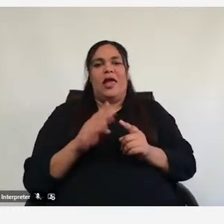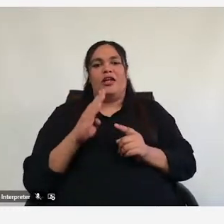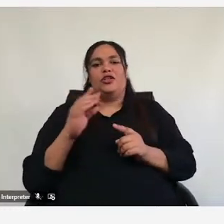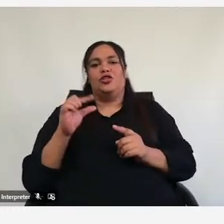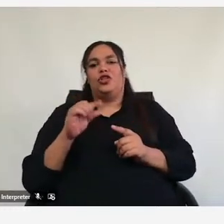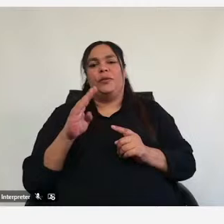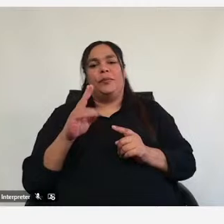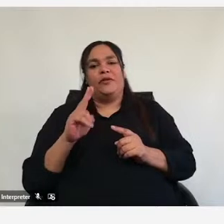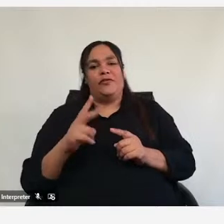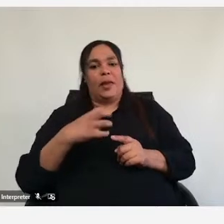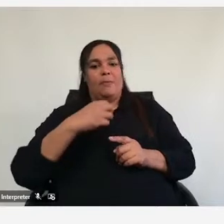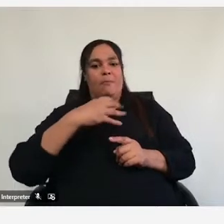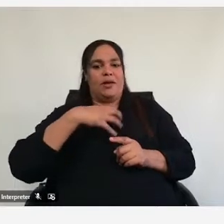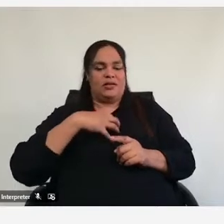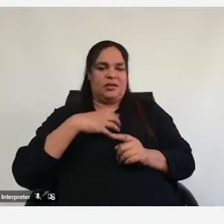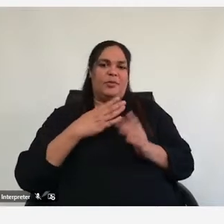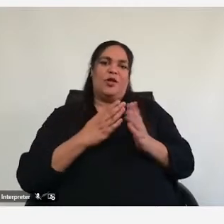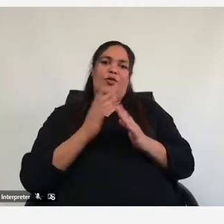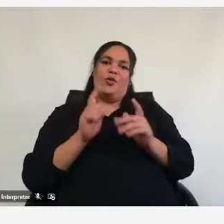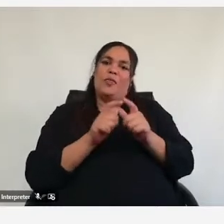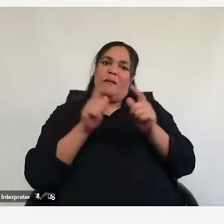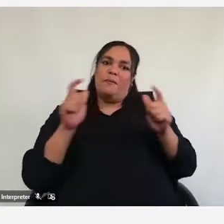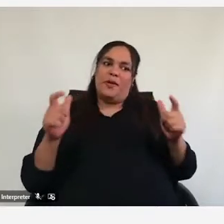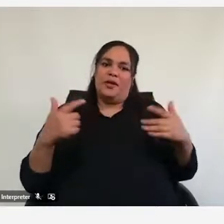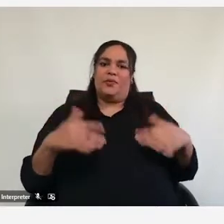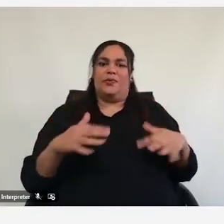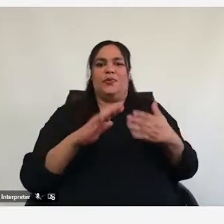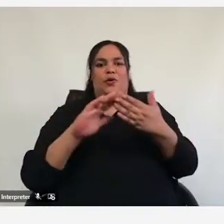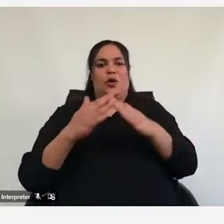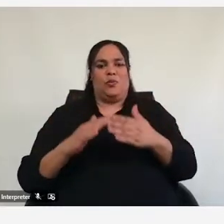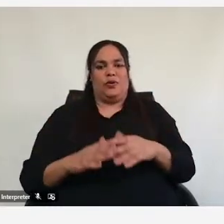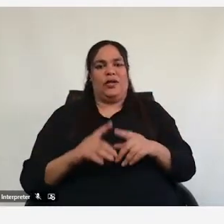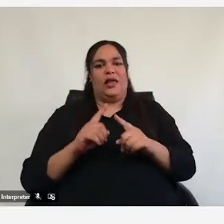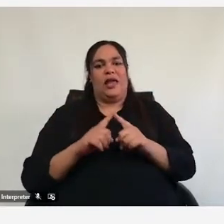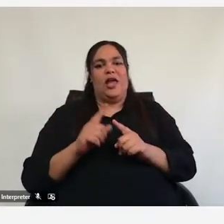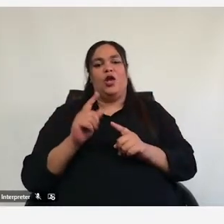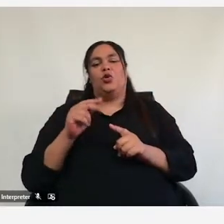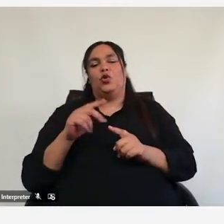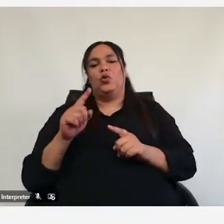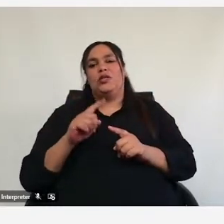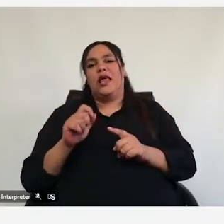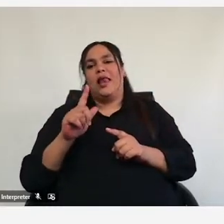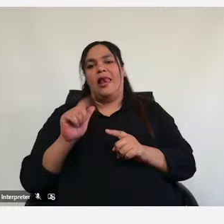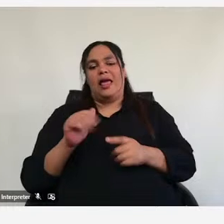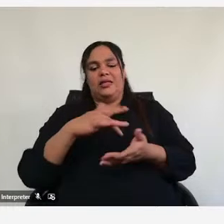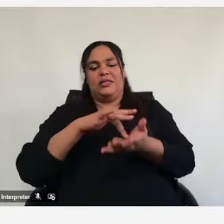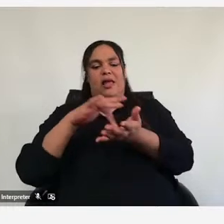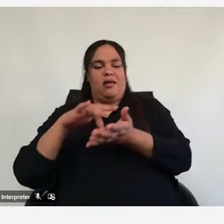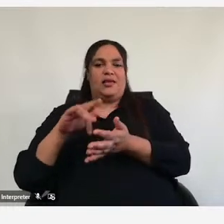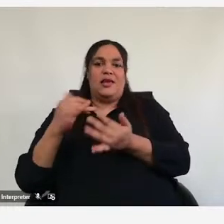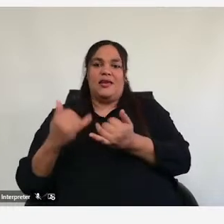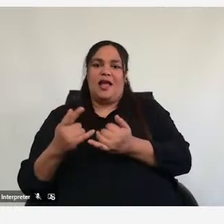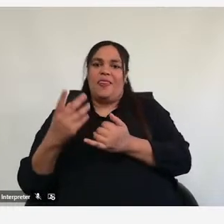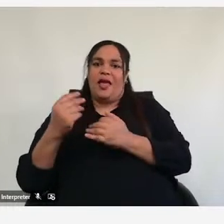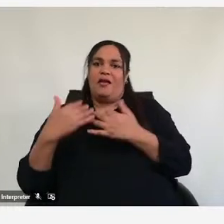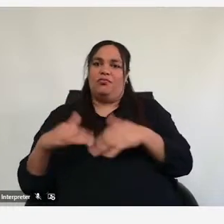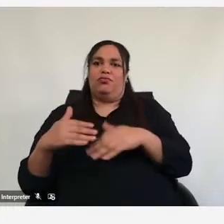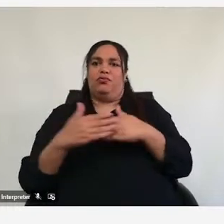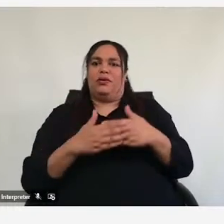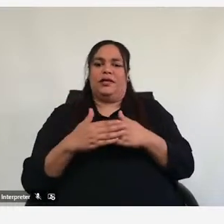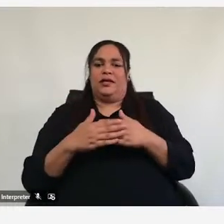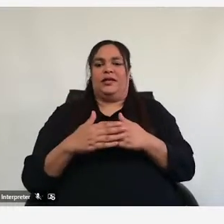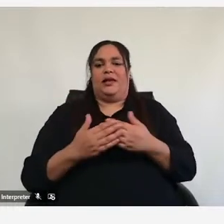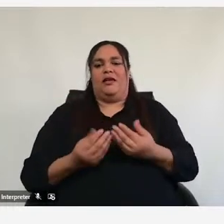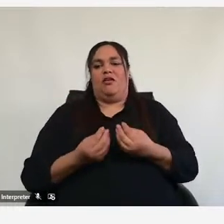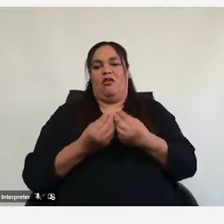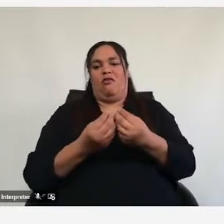GBV-ambassadeurs in hoë risiko gemeenskappe en Tuduzela sentrums wat onmiddellike sorg aan slagoffers bied.